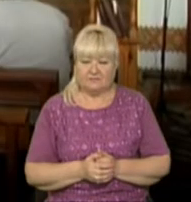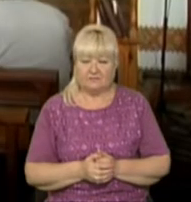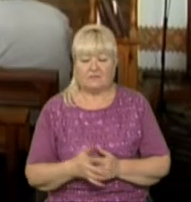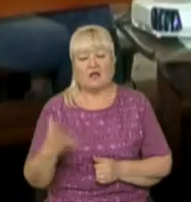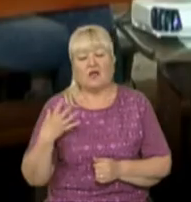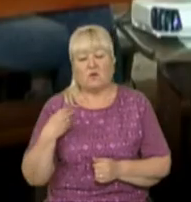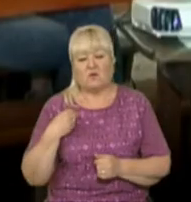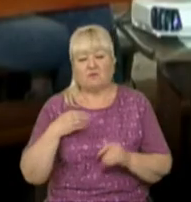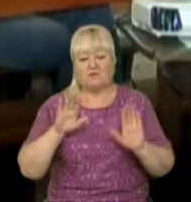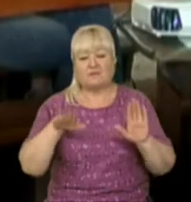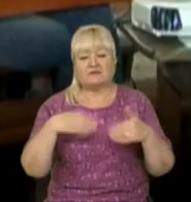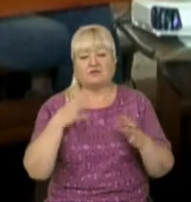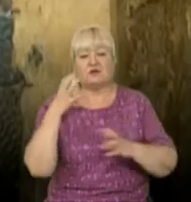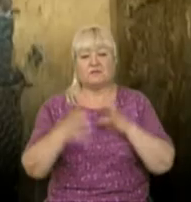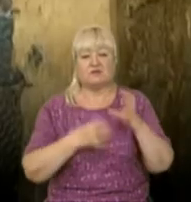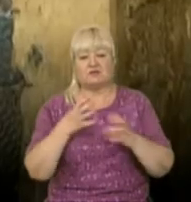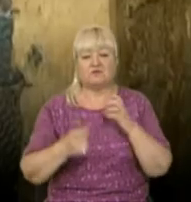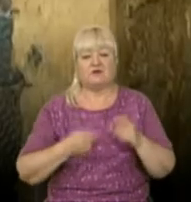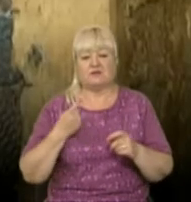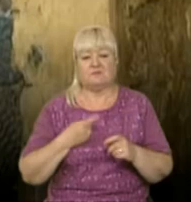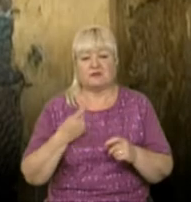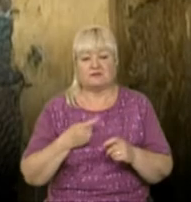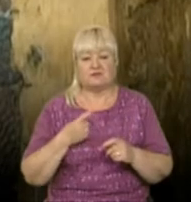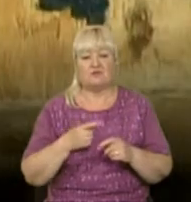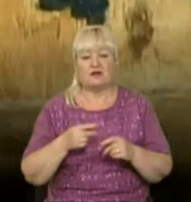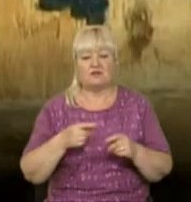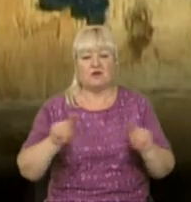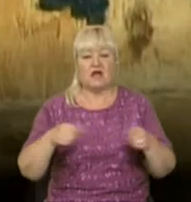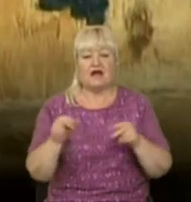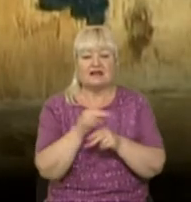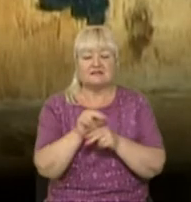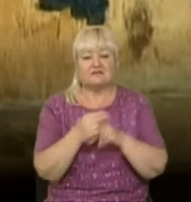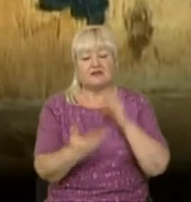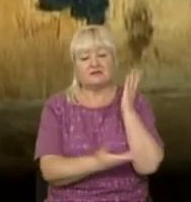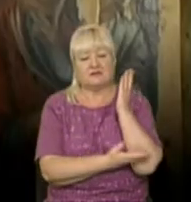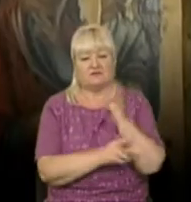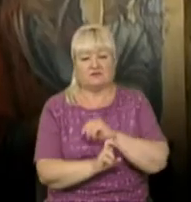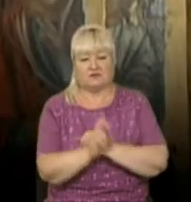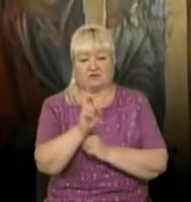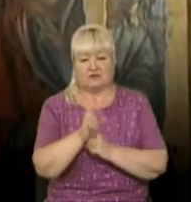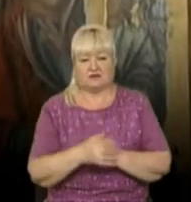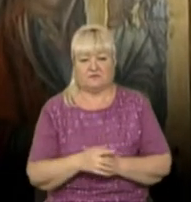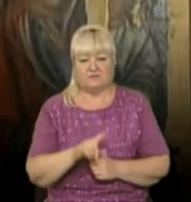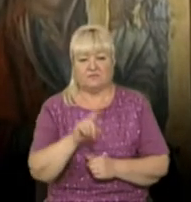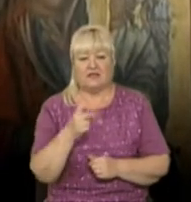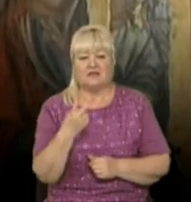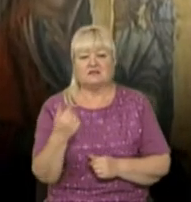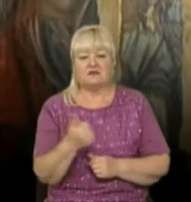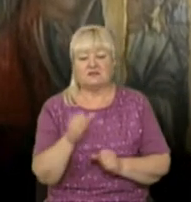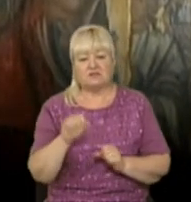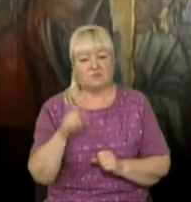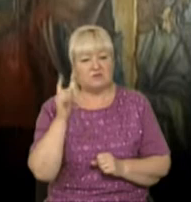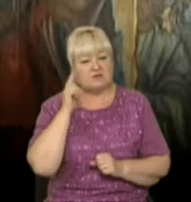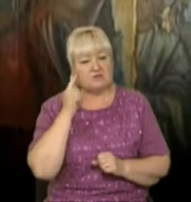У Львові презентували міжнародну майстерню воркшопу «Реставрація дерев'яної церкви». За два тижні можна почути те,